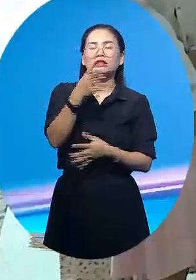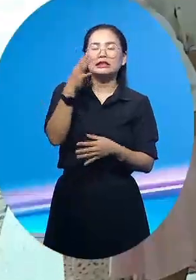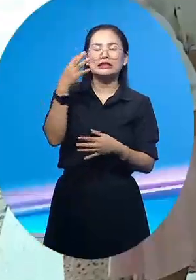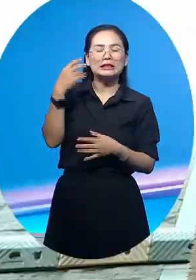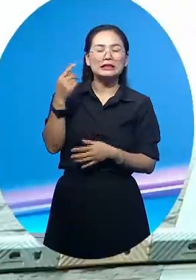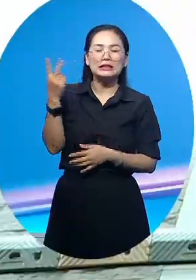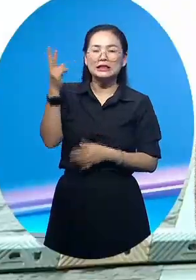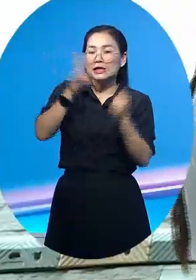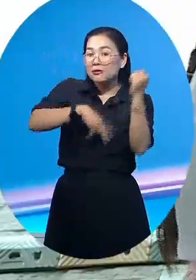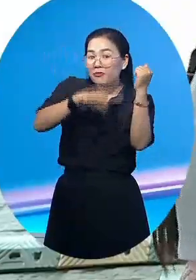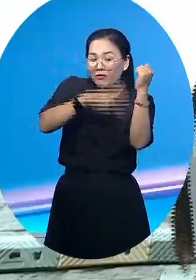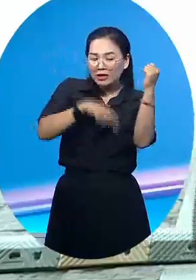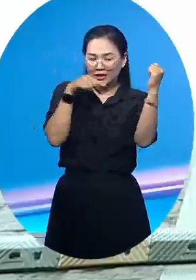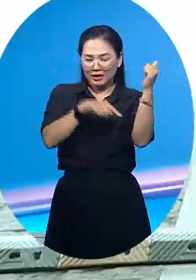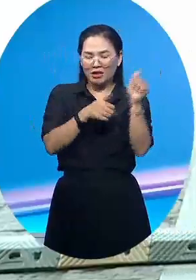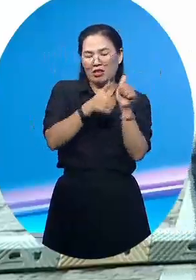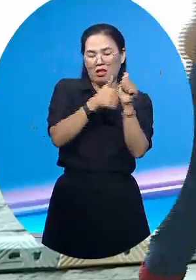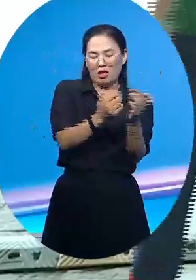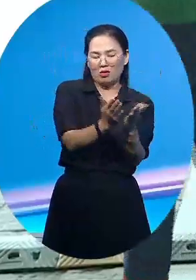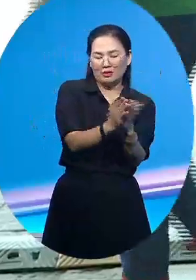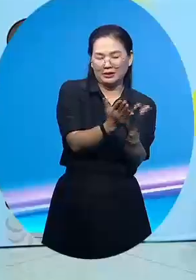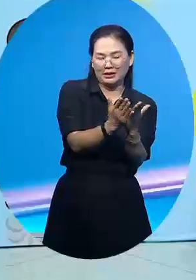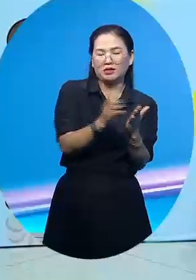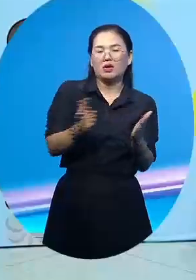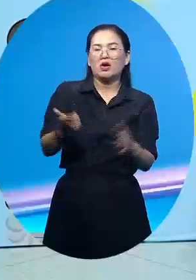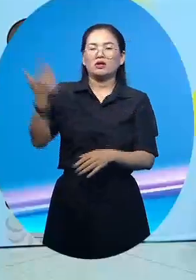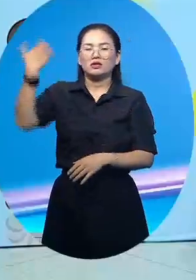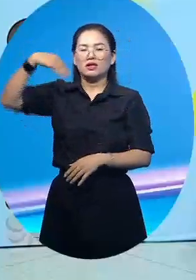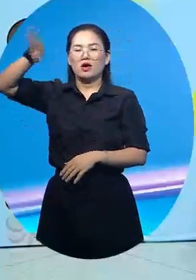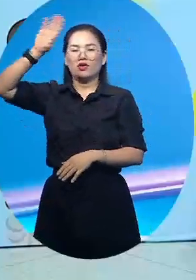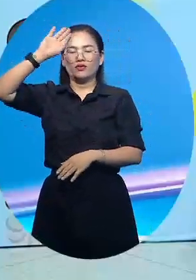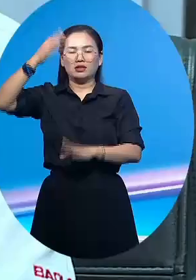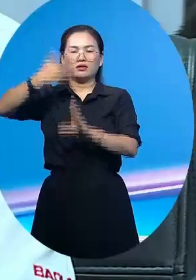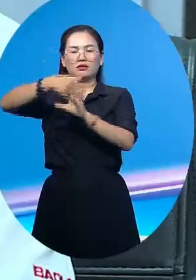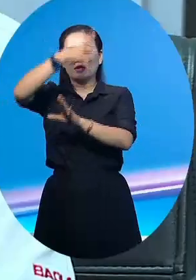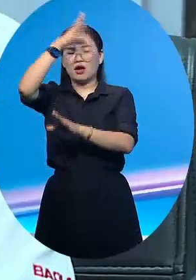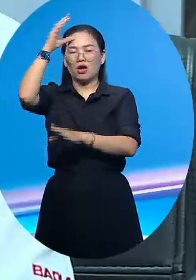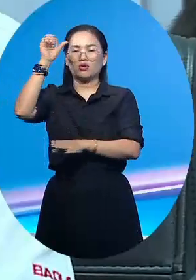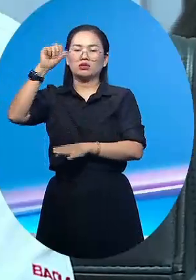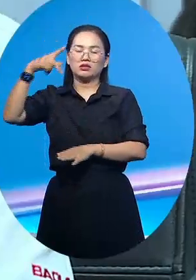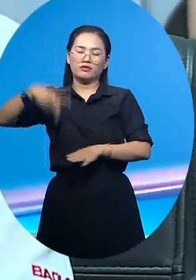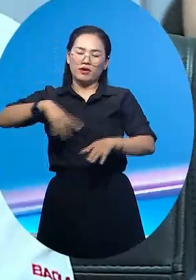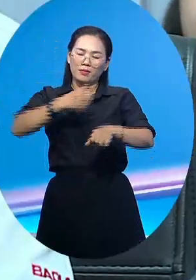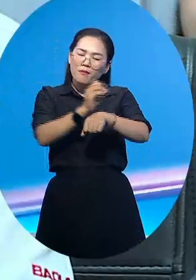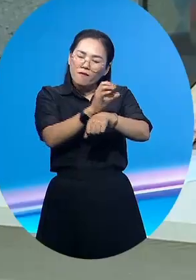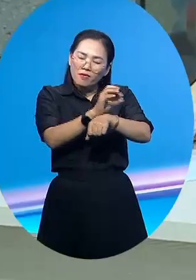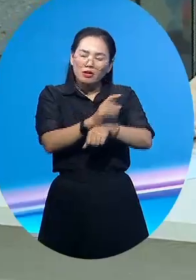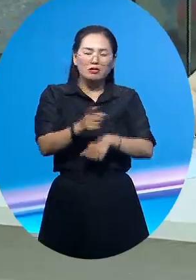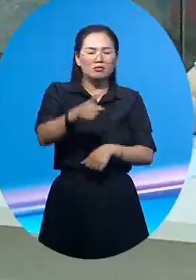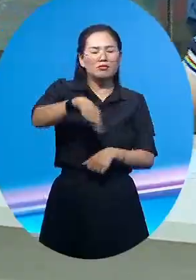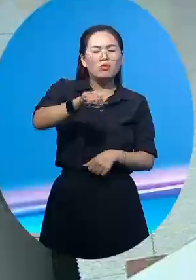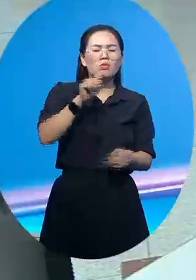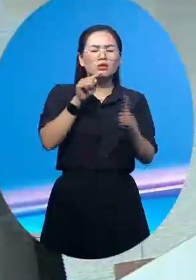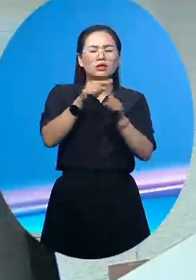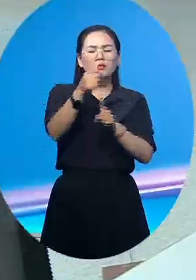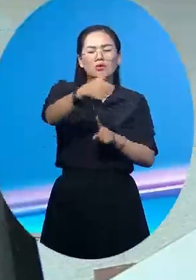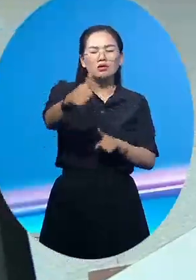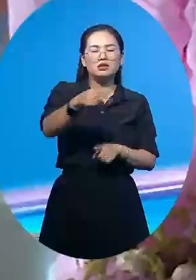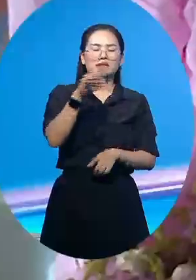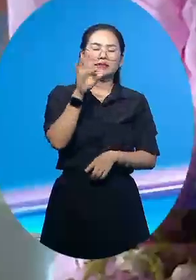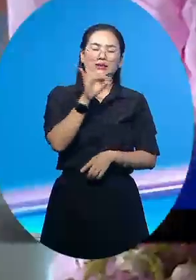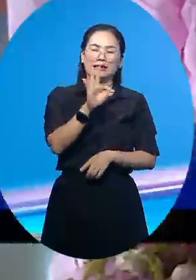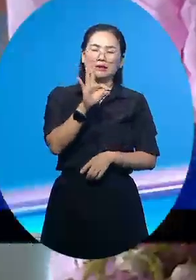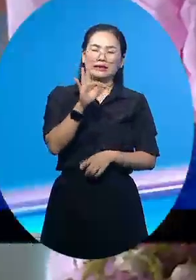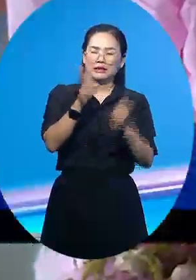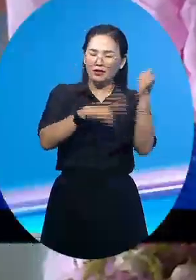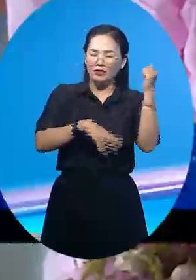dựa theo sách giáo khoa và có sự tư vấn của giảng viên trường đại học sư phạm thành phố Hồ Chí Minh với mục đích giúp các bé dùng đúng chính tả tiếng Việt